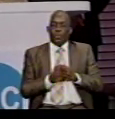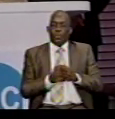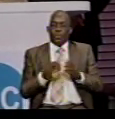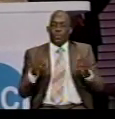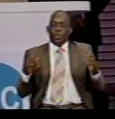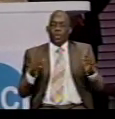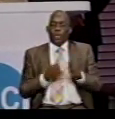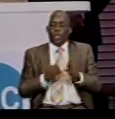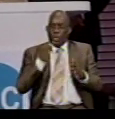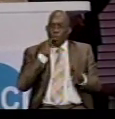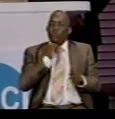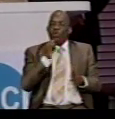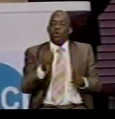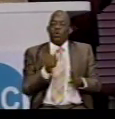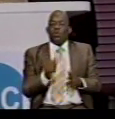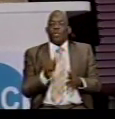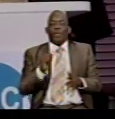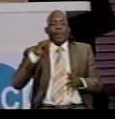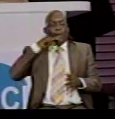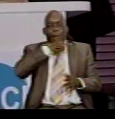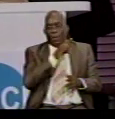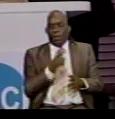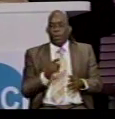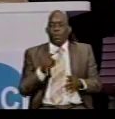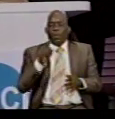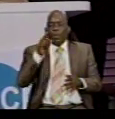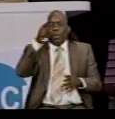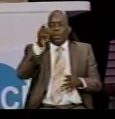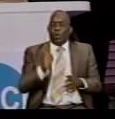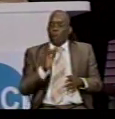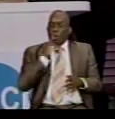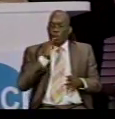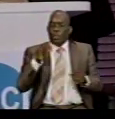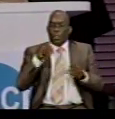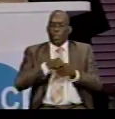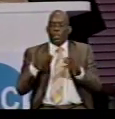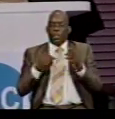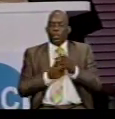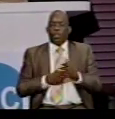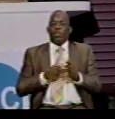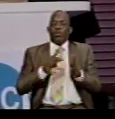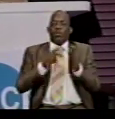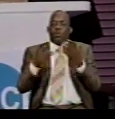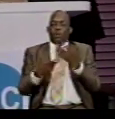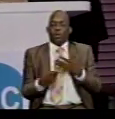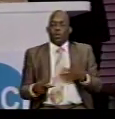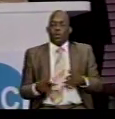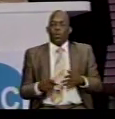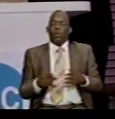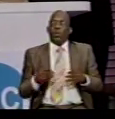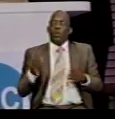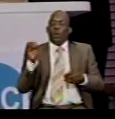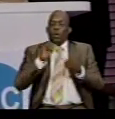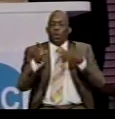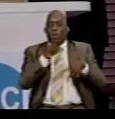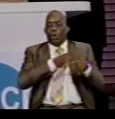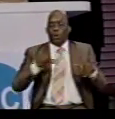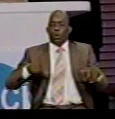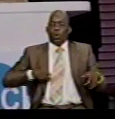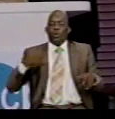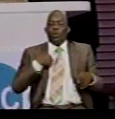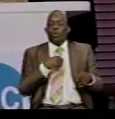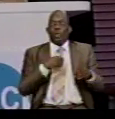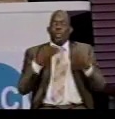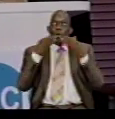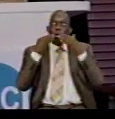exaggeration. Alors ce n'est pas l'exagération. God is in this matter. Dieu est dans cette affaire. Oh Lord, we thank you. Oh Dieu, nous te remercions. You are in the